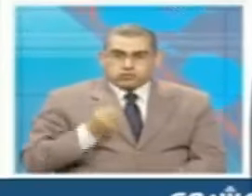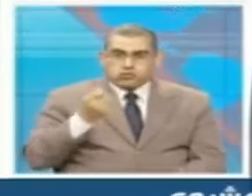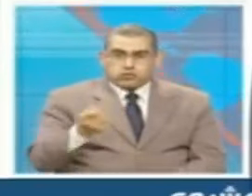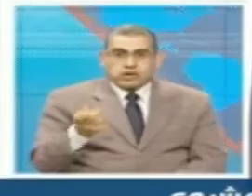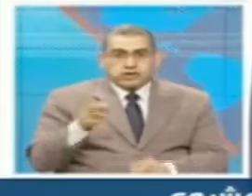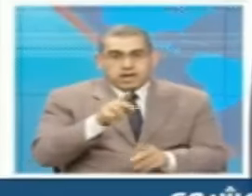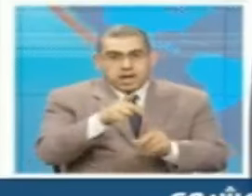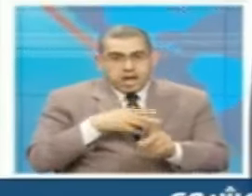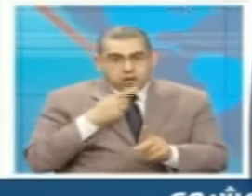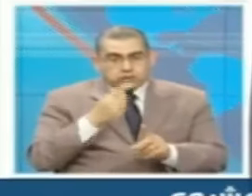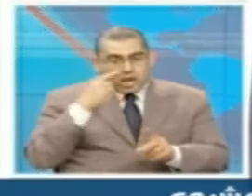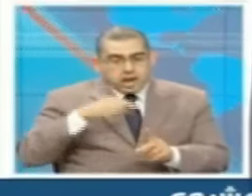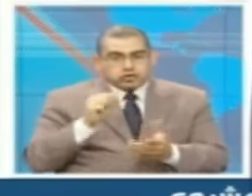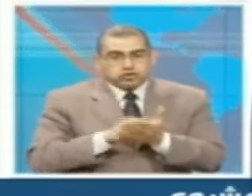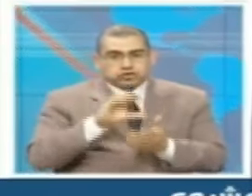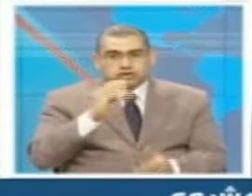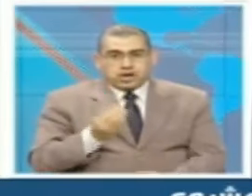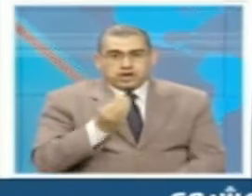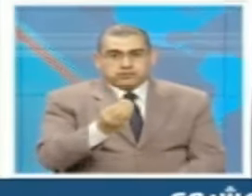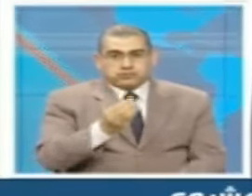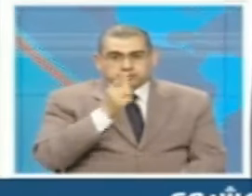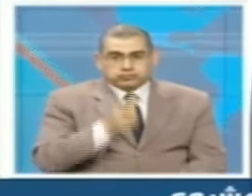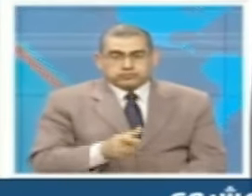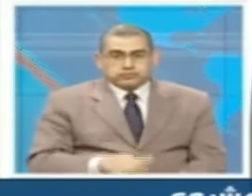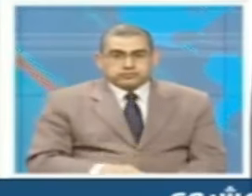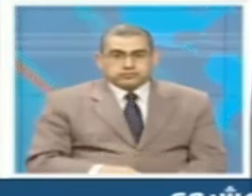ناس عيني بشقق سكنية